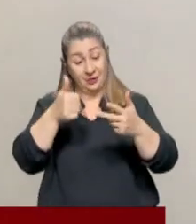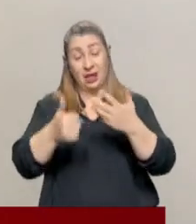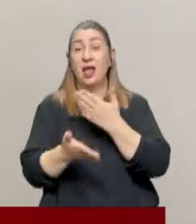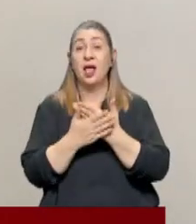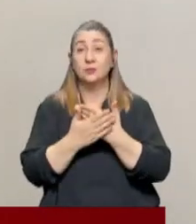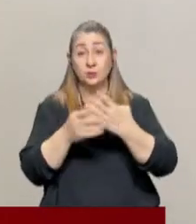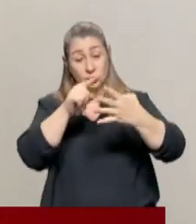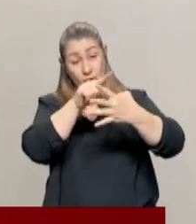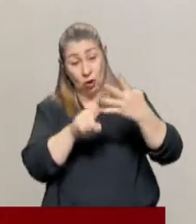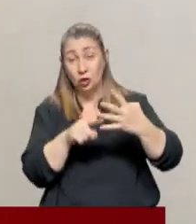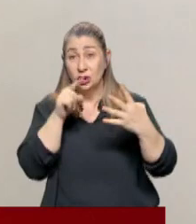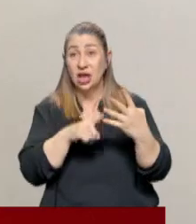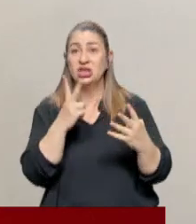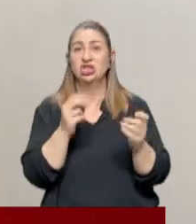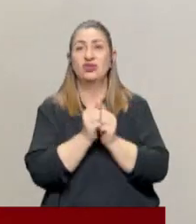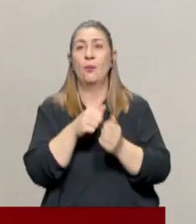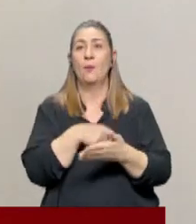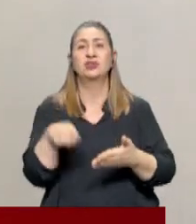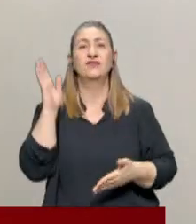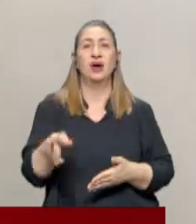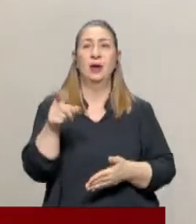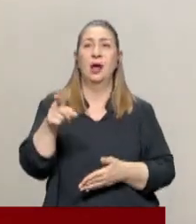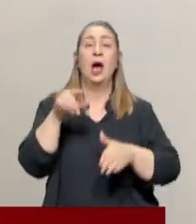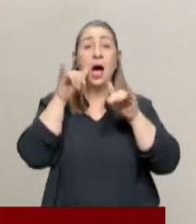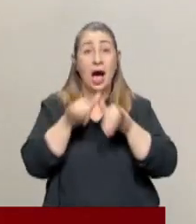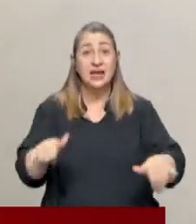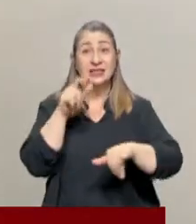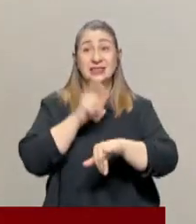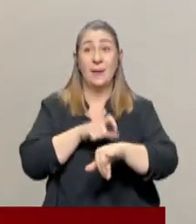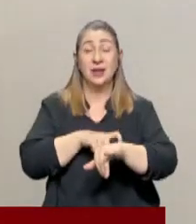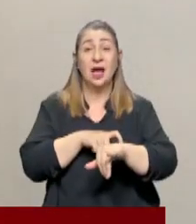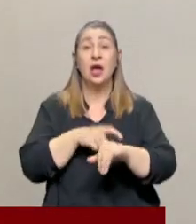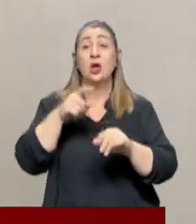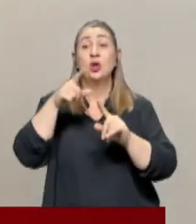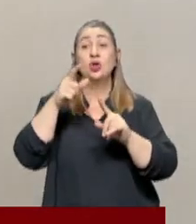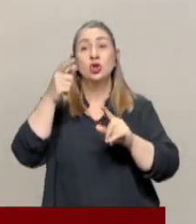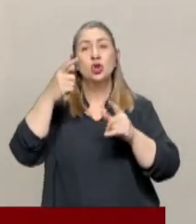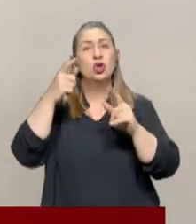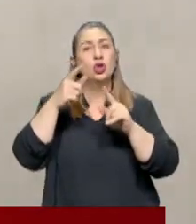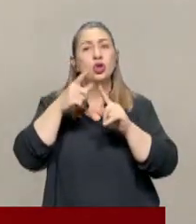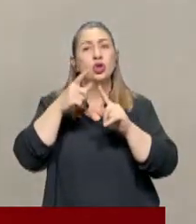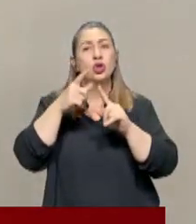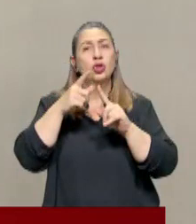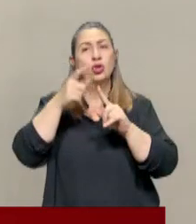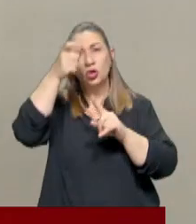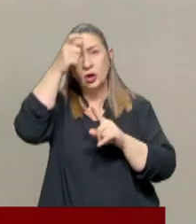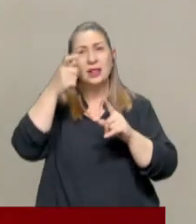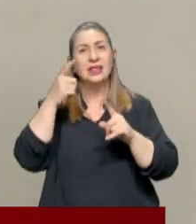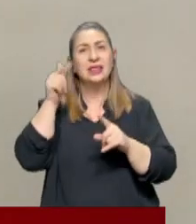yardımcısının 4'ü de çift maaşlı. Aynı zamanda Türk Telekom'da